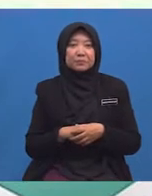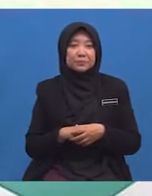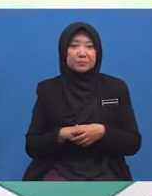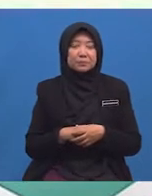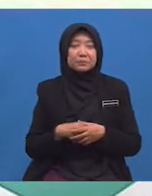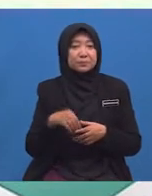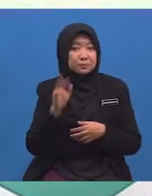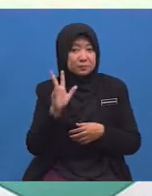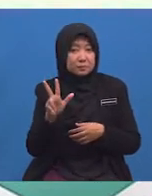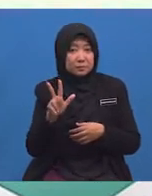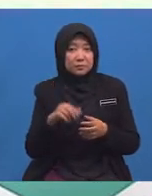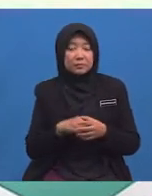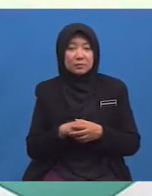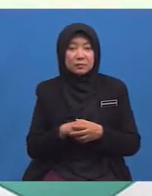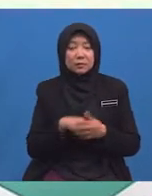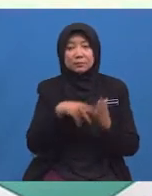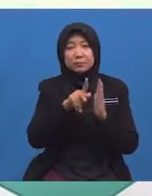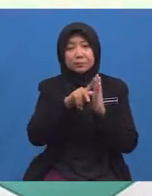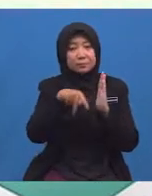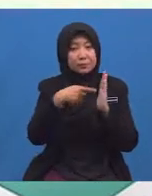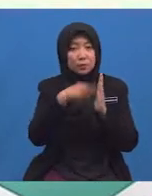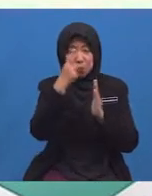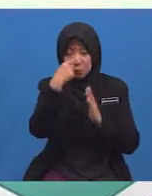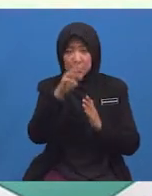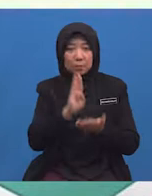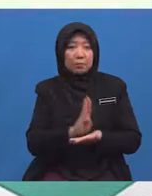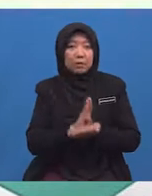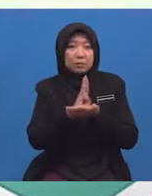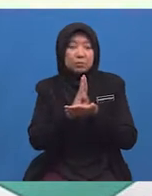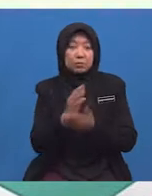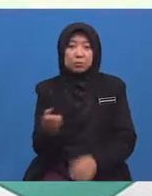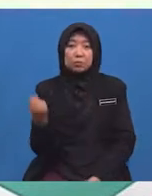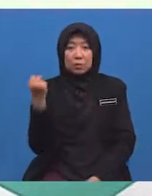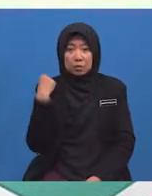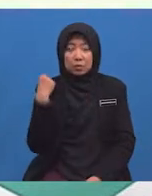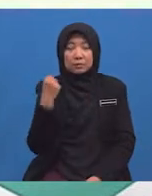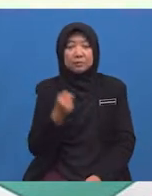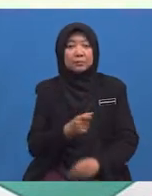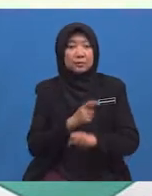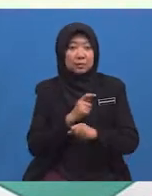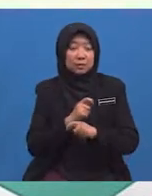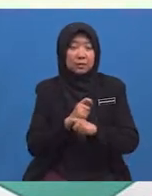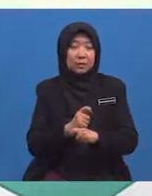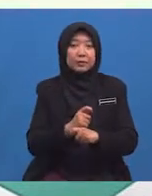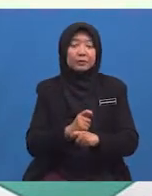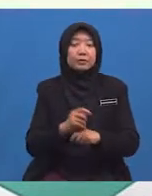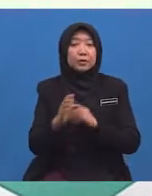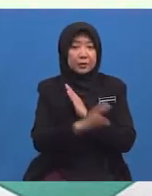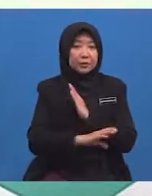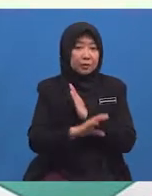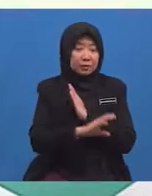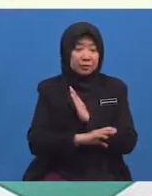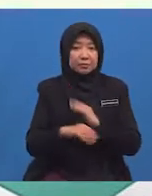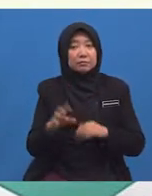Yang ketiga, mereka berperanan membantu kekuatan dan pertahanan negara. Dan yang